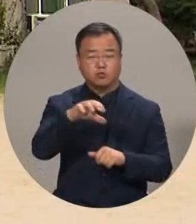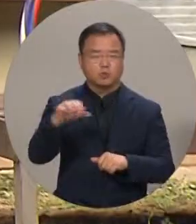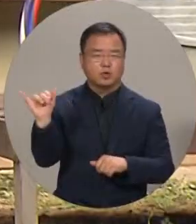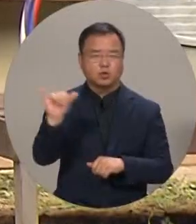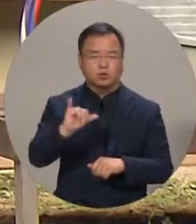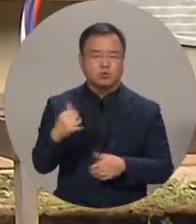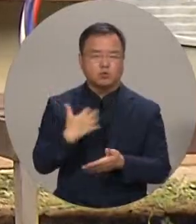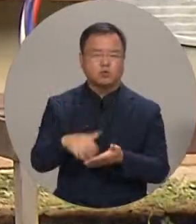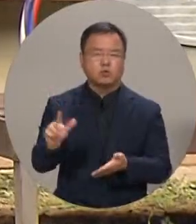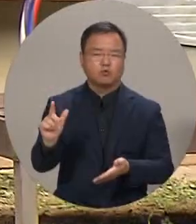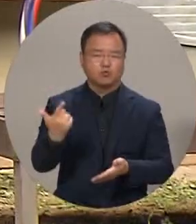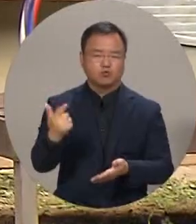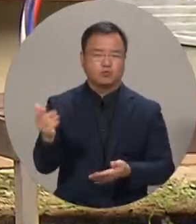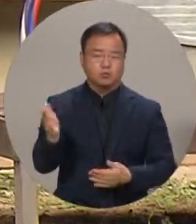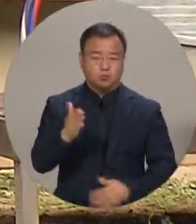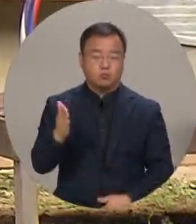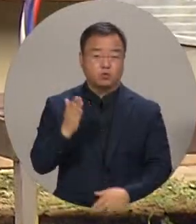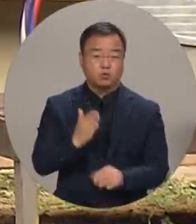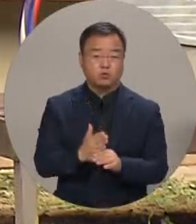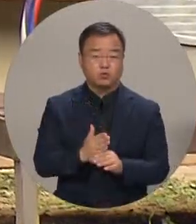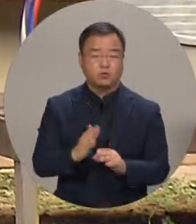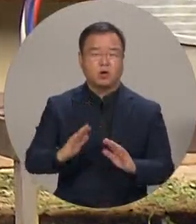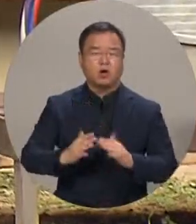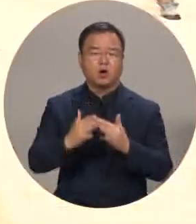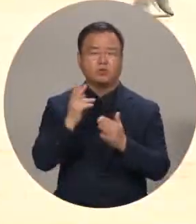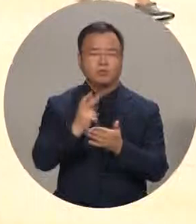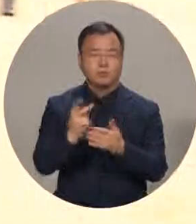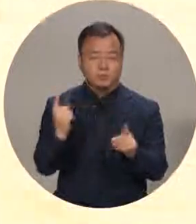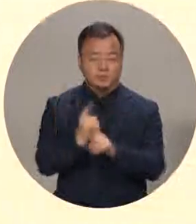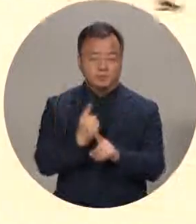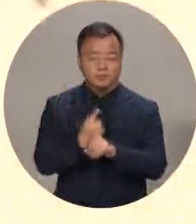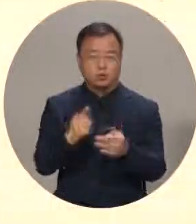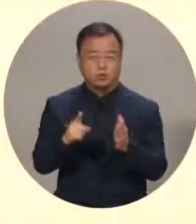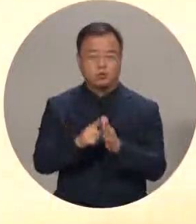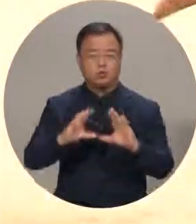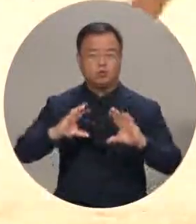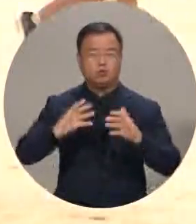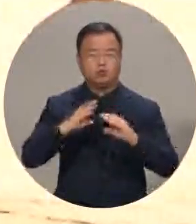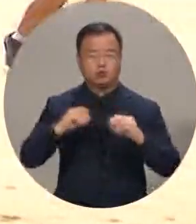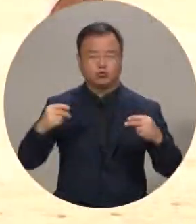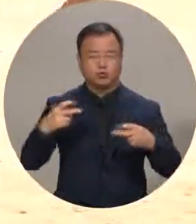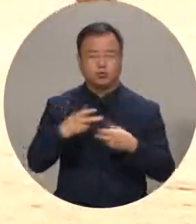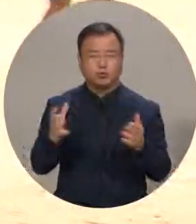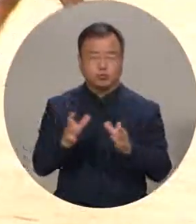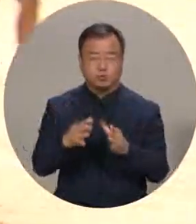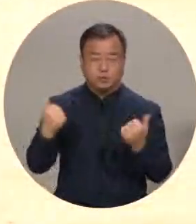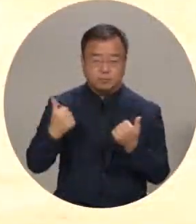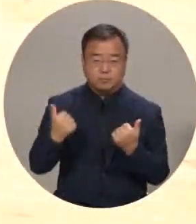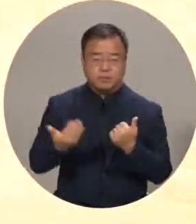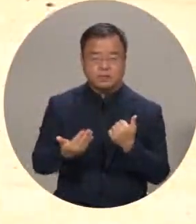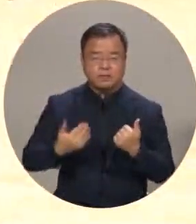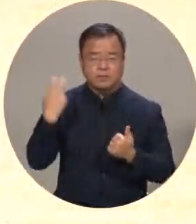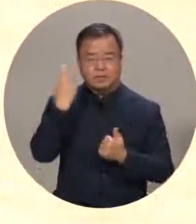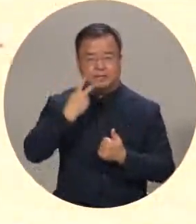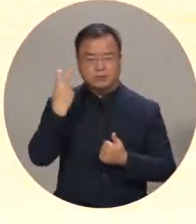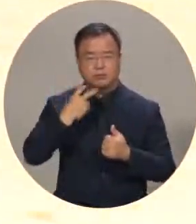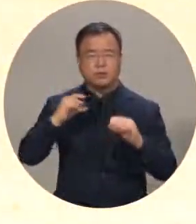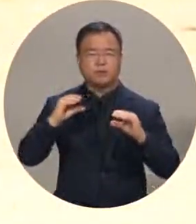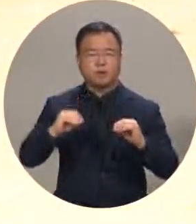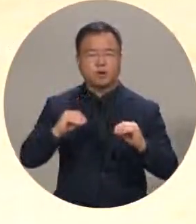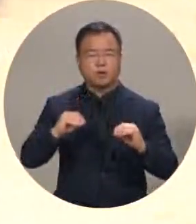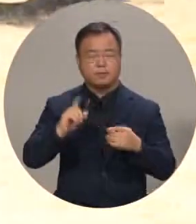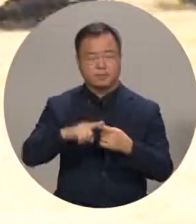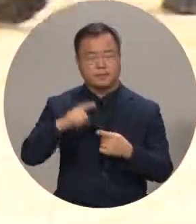추정됩니다 교육부는 건축법 시행령을 개정하기 위해 국토 교통부와 협의하고 그전까지 단속을 유예하는 방안도 검토하고